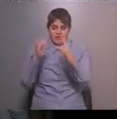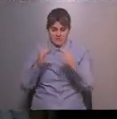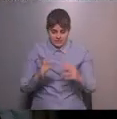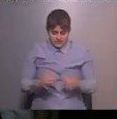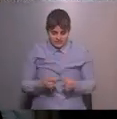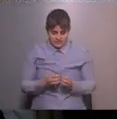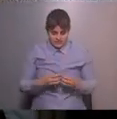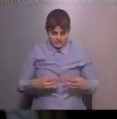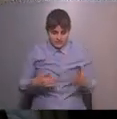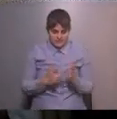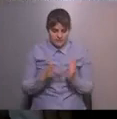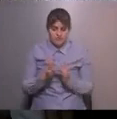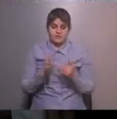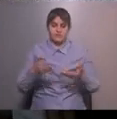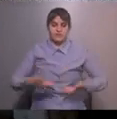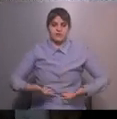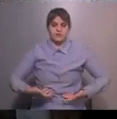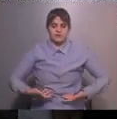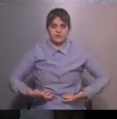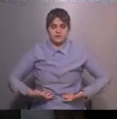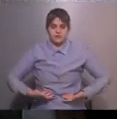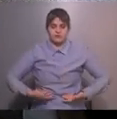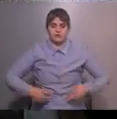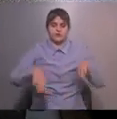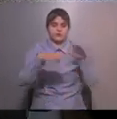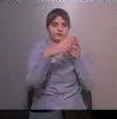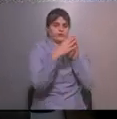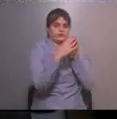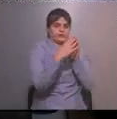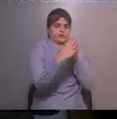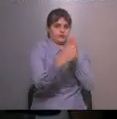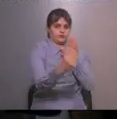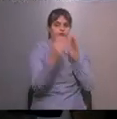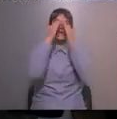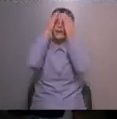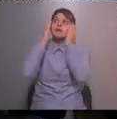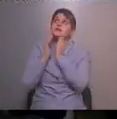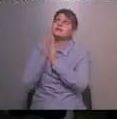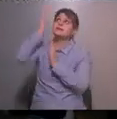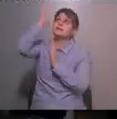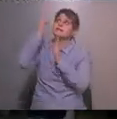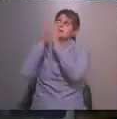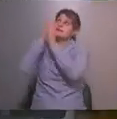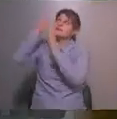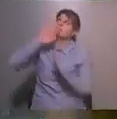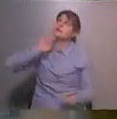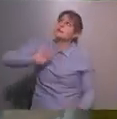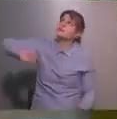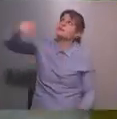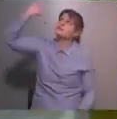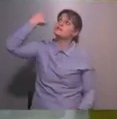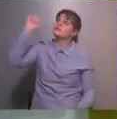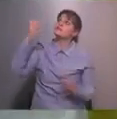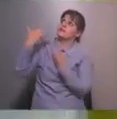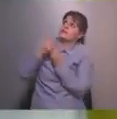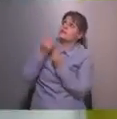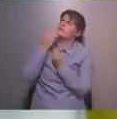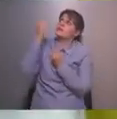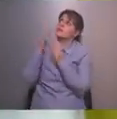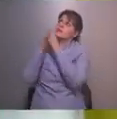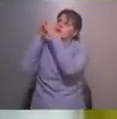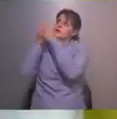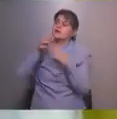les femmes. Et Jésus, le fruit de vos entrailles, est béni. Santa Maria, Mãe de Deus, rogai por